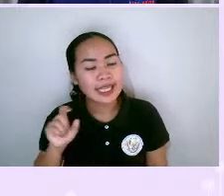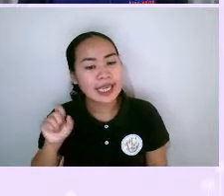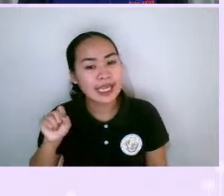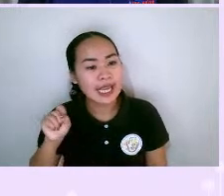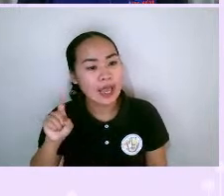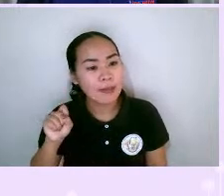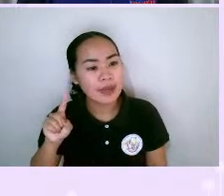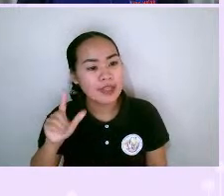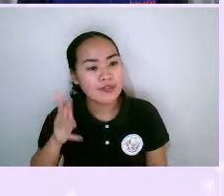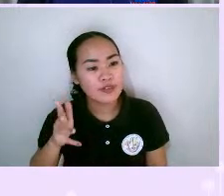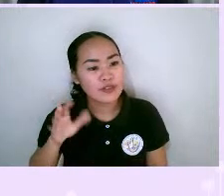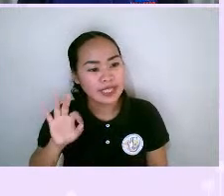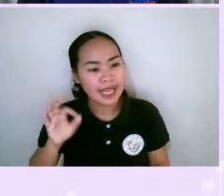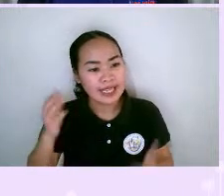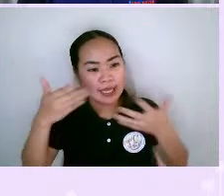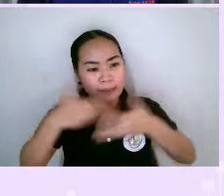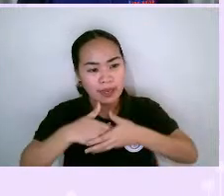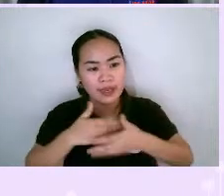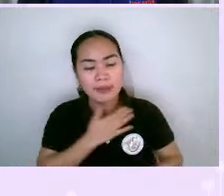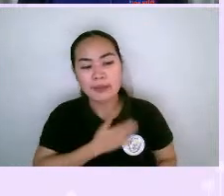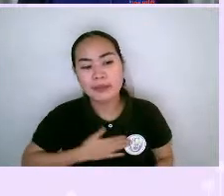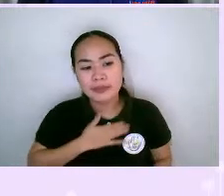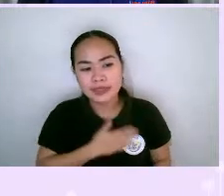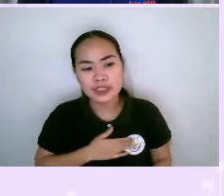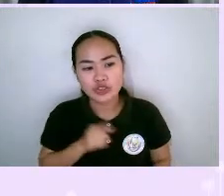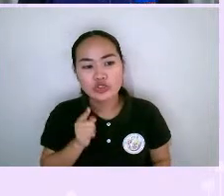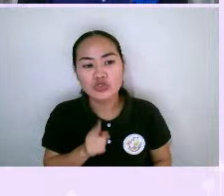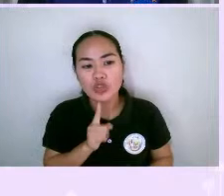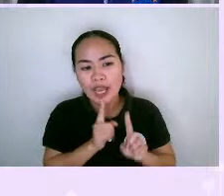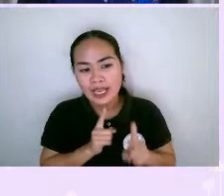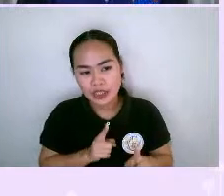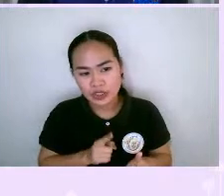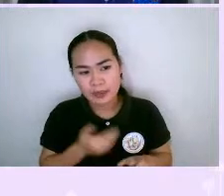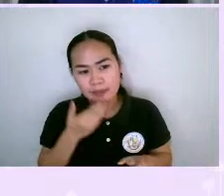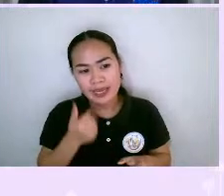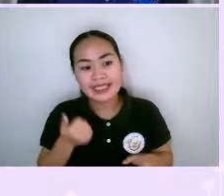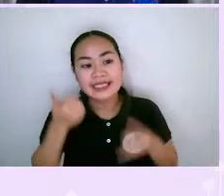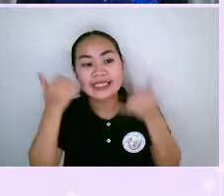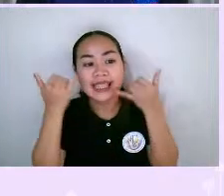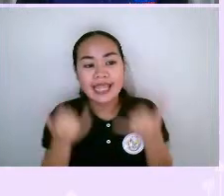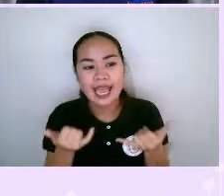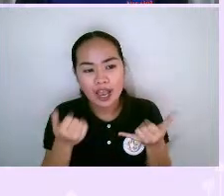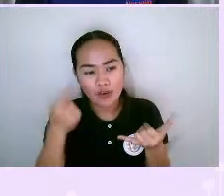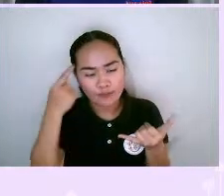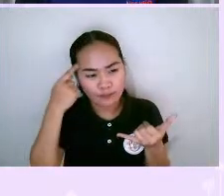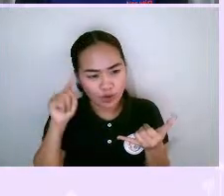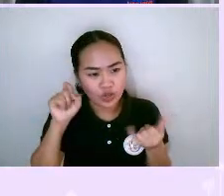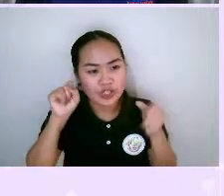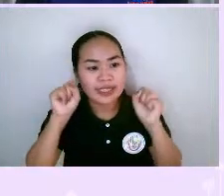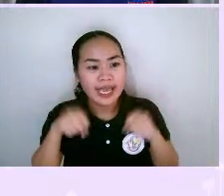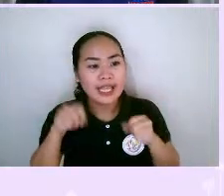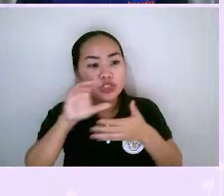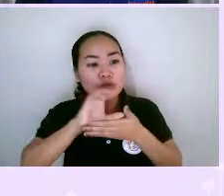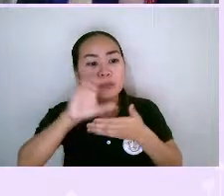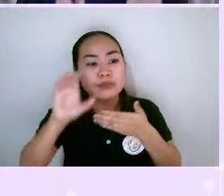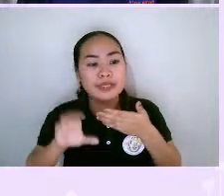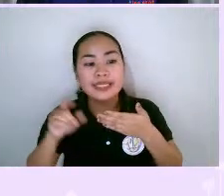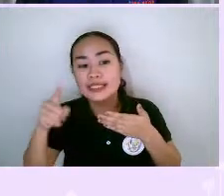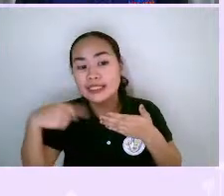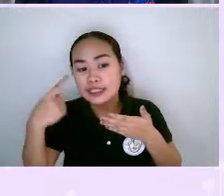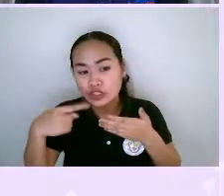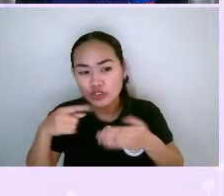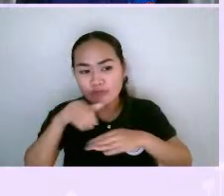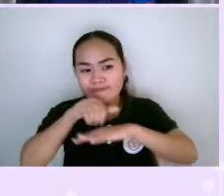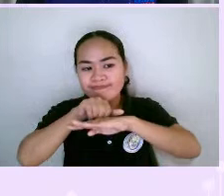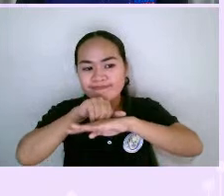kaya maigi na i-fill out nyo na po ang mga ito ngayon pa lang. Tanging ang mga nakakumpleto lang po ng mga forms